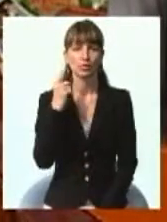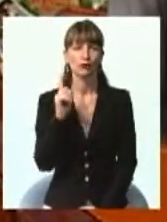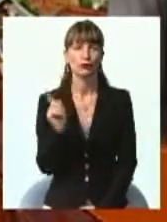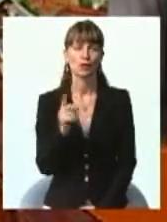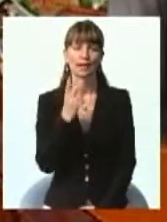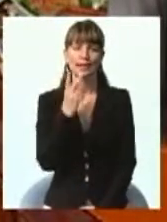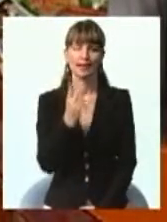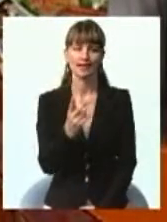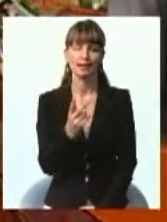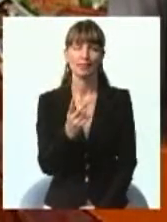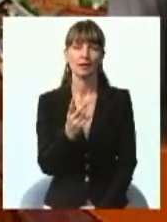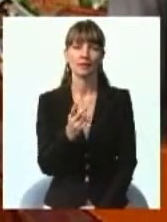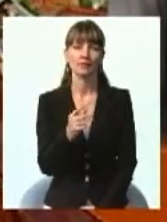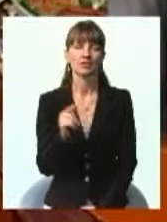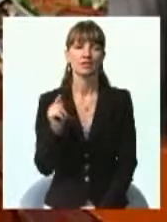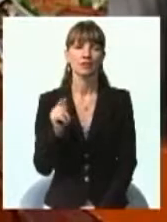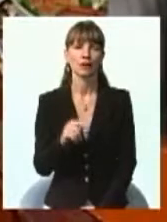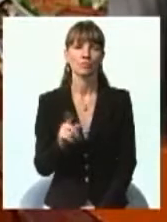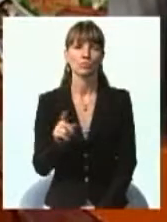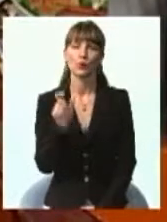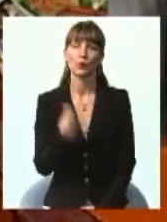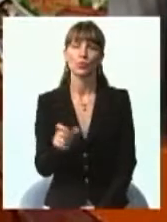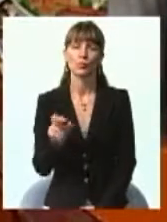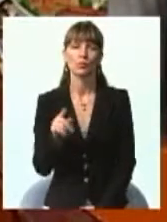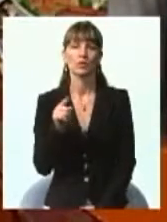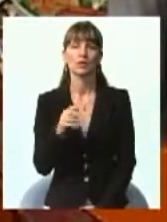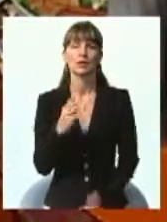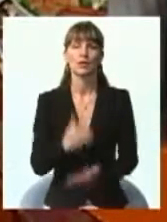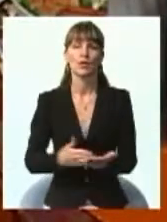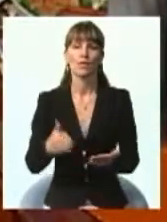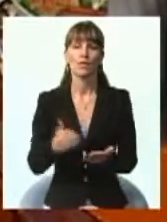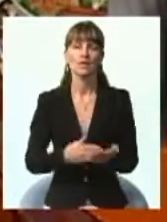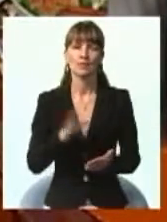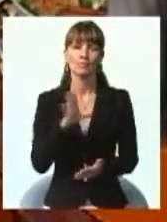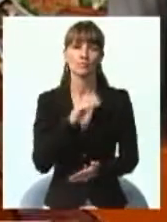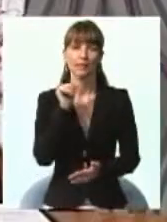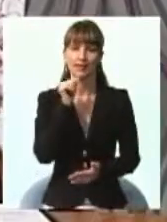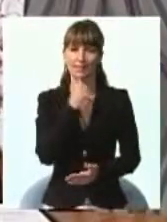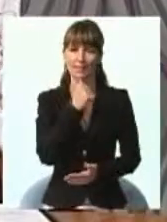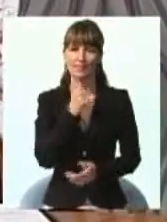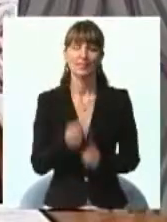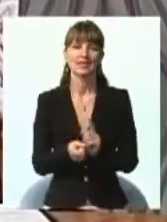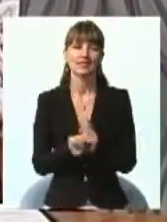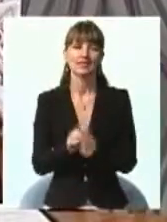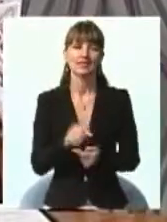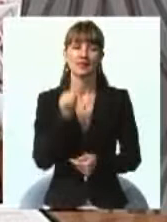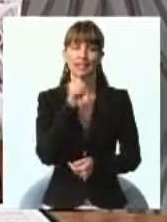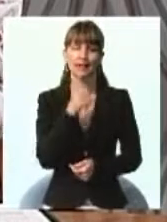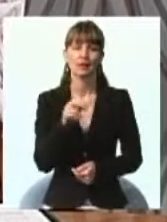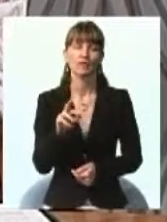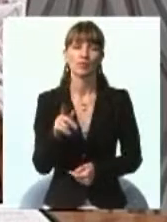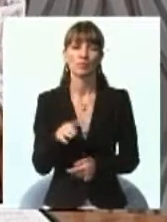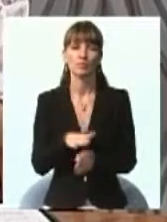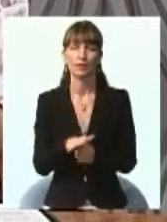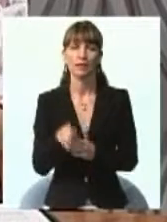Тоді би, тому що люди тоді зовсім би обленились. Напевно б злінились так, щоб джин виконував будь-які